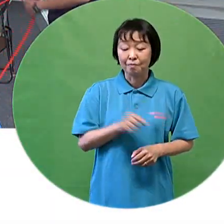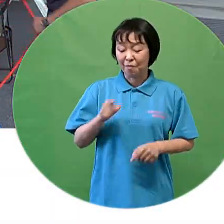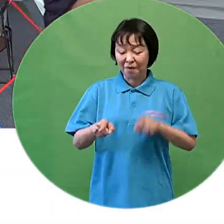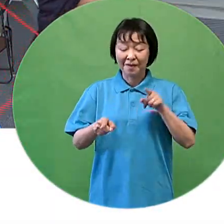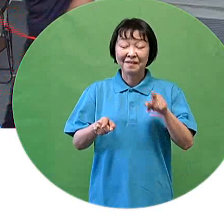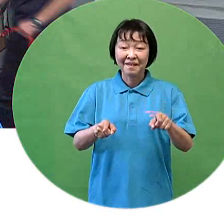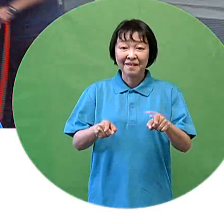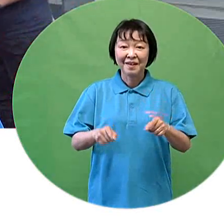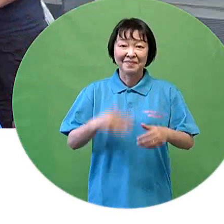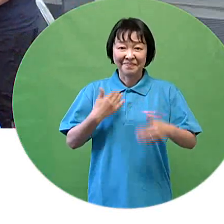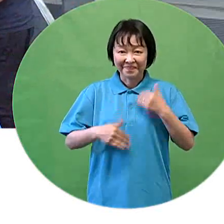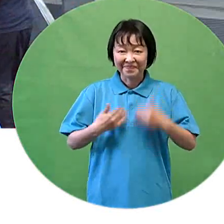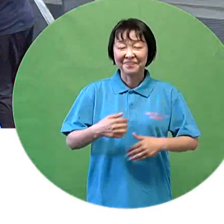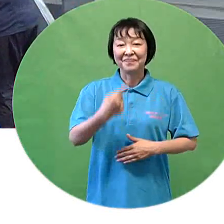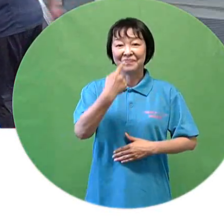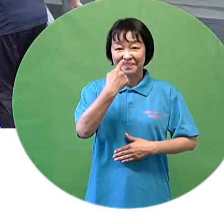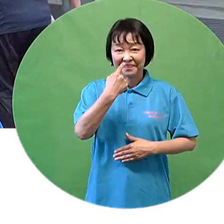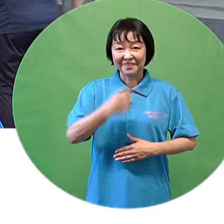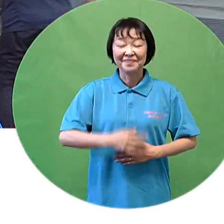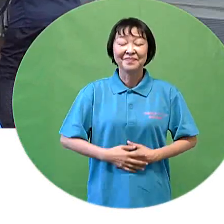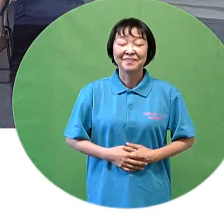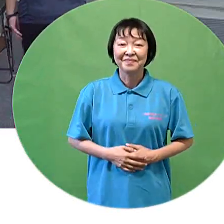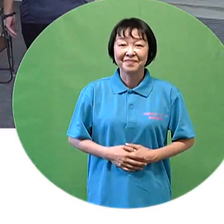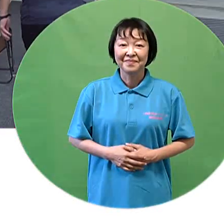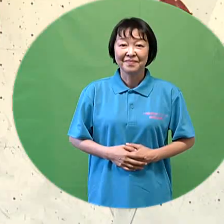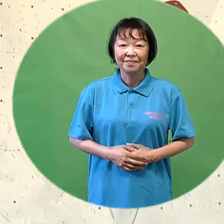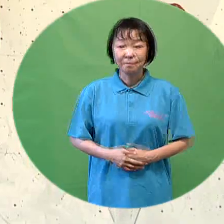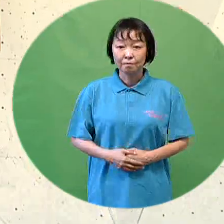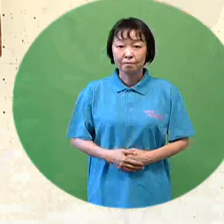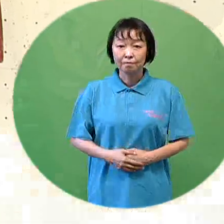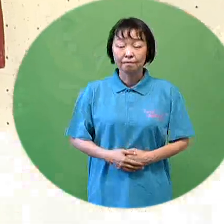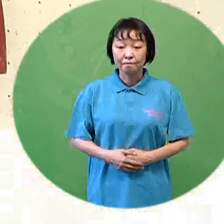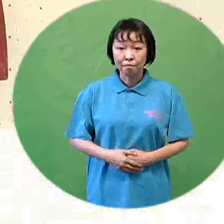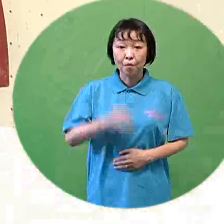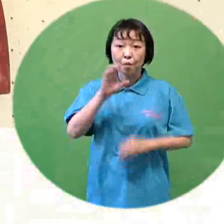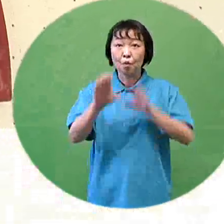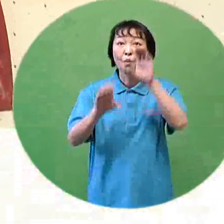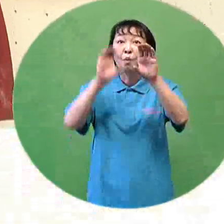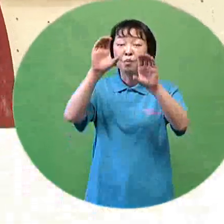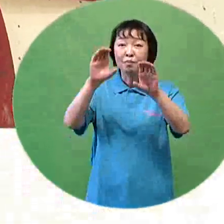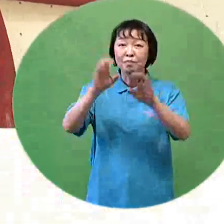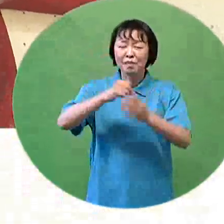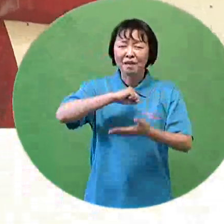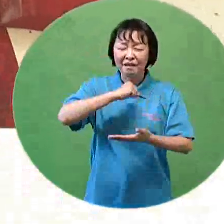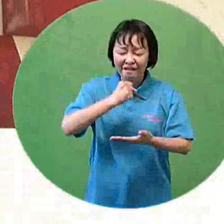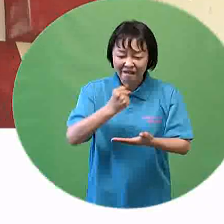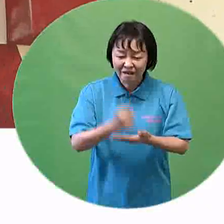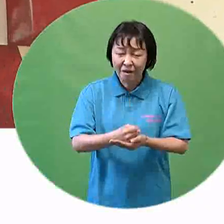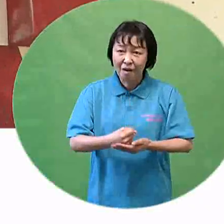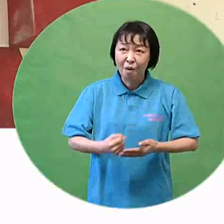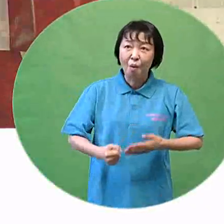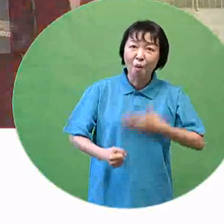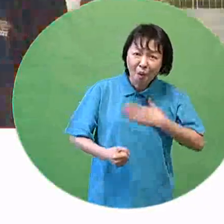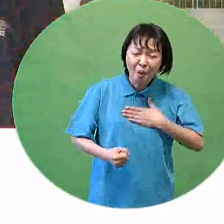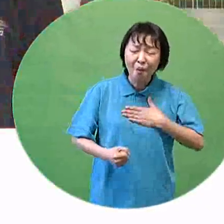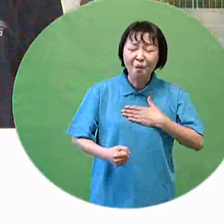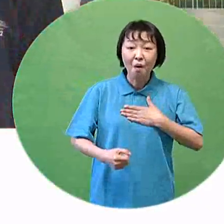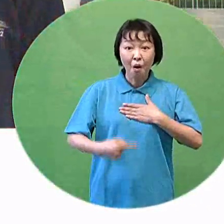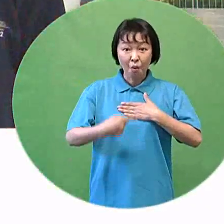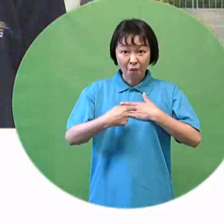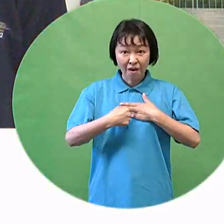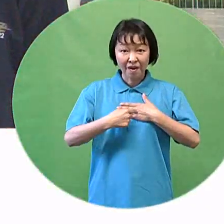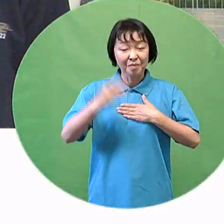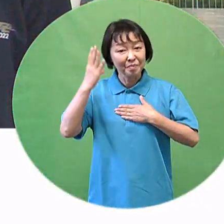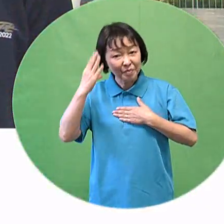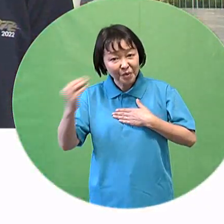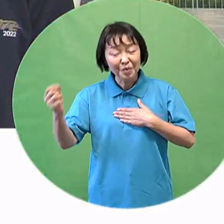一緒に楽しめて、それが楽しいです。 最後までこう登り切った時のこう達成感っていうのが